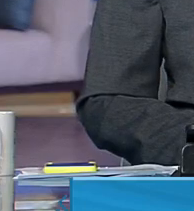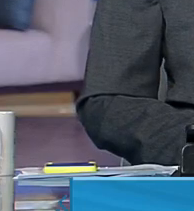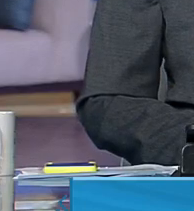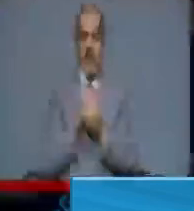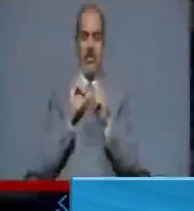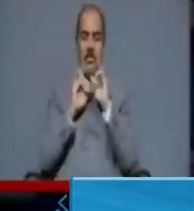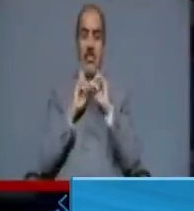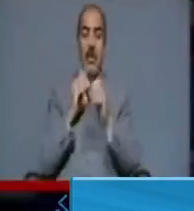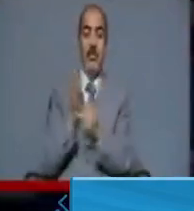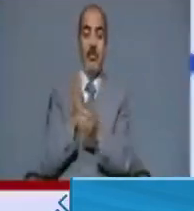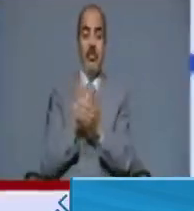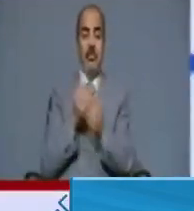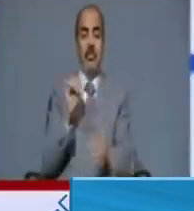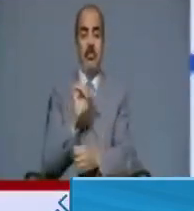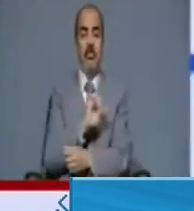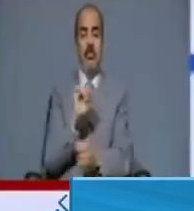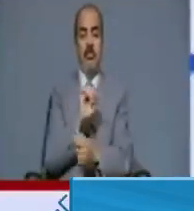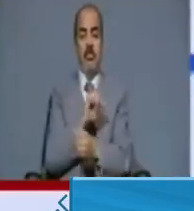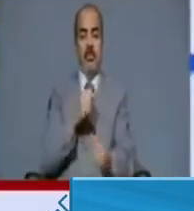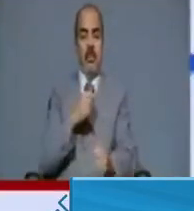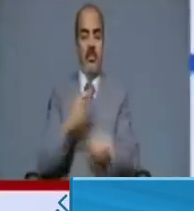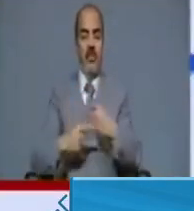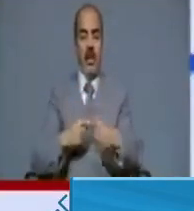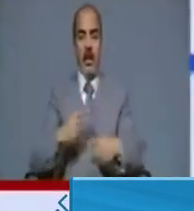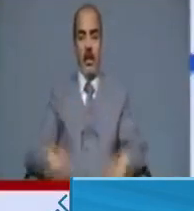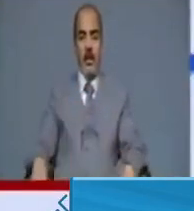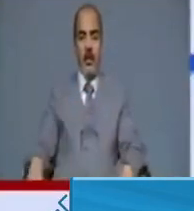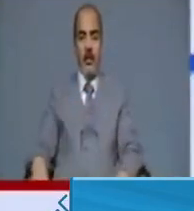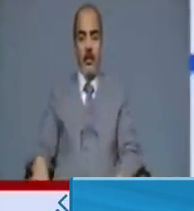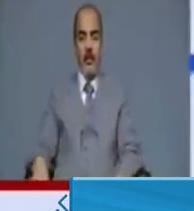السيسي بيكرمك، كلميني عن اللحظة دي،